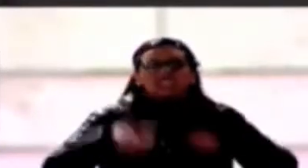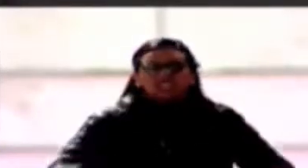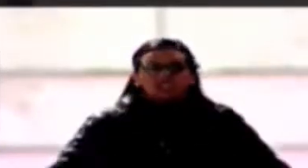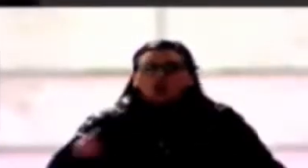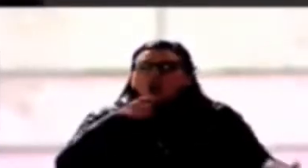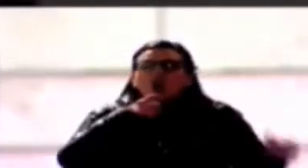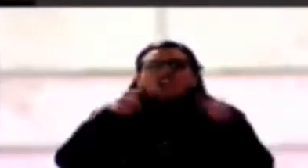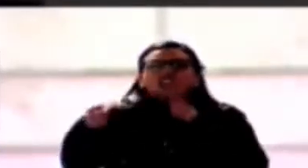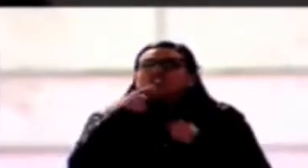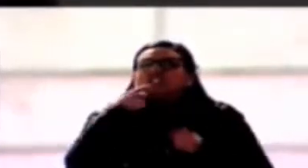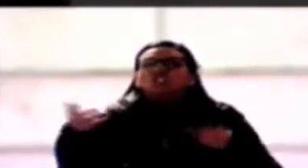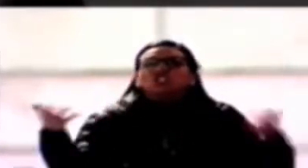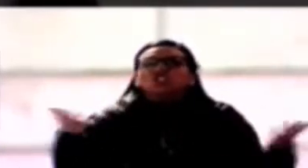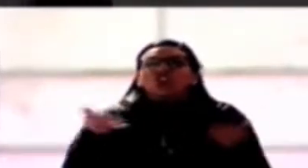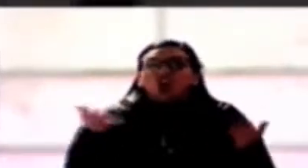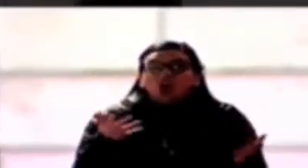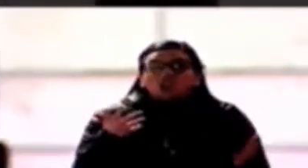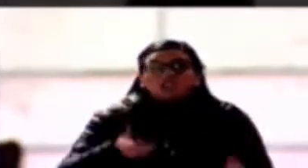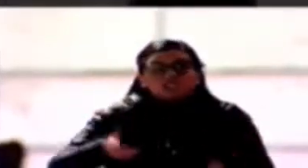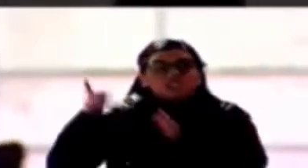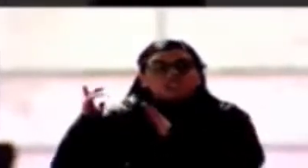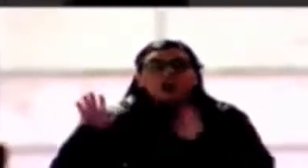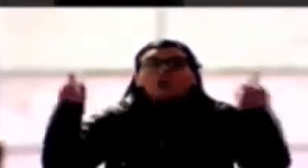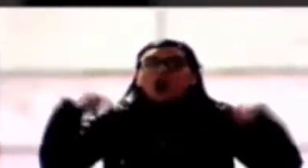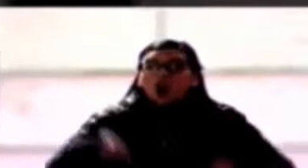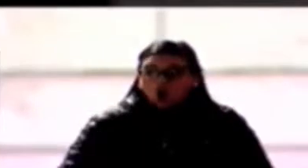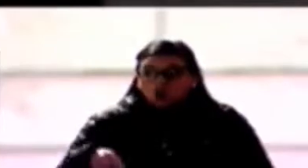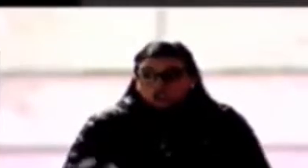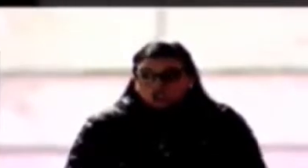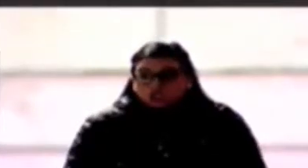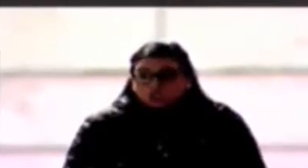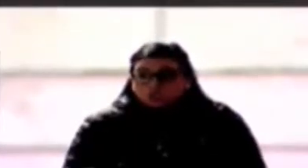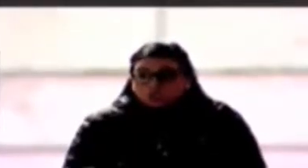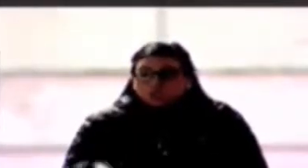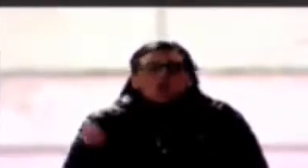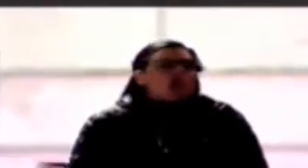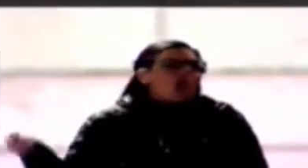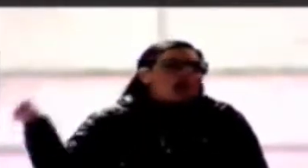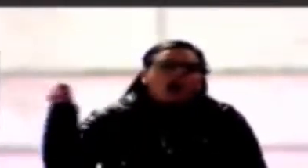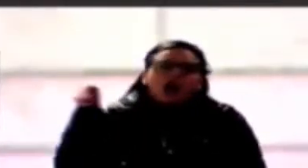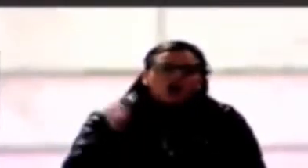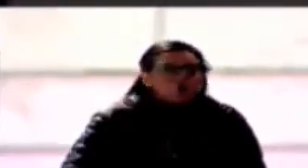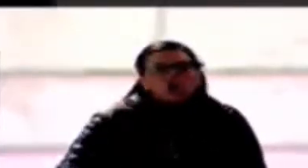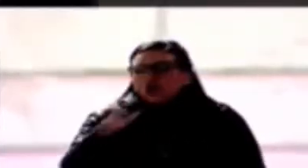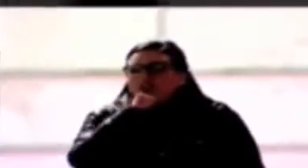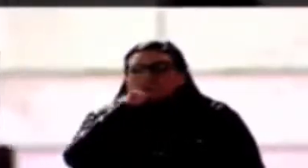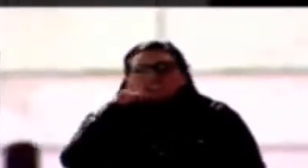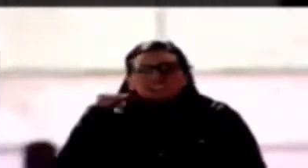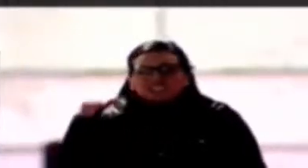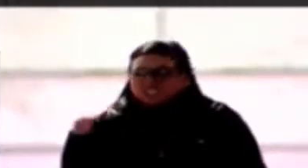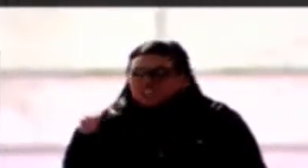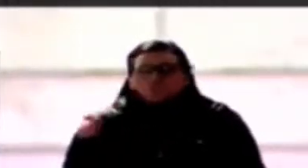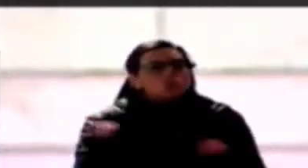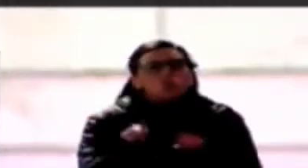ho lanciato un grido che sono passati 7 anni, ma oggi purtroppo è ancora necessario quanto